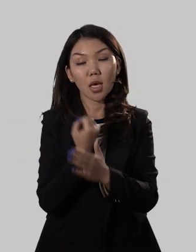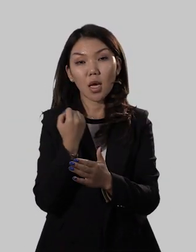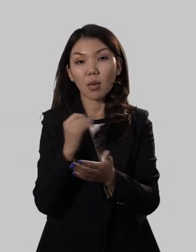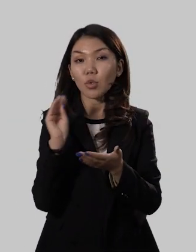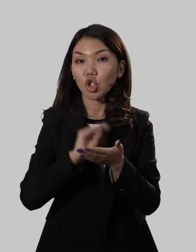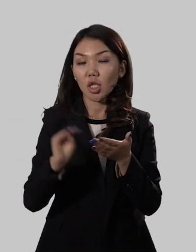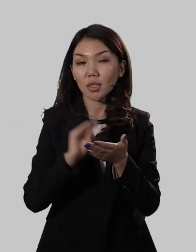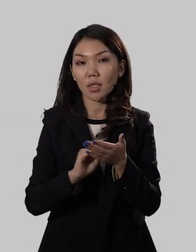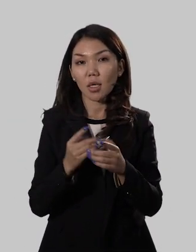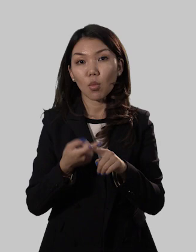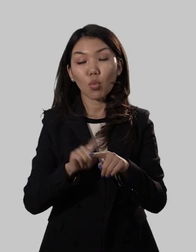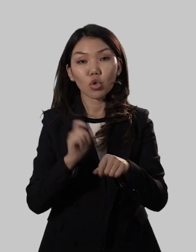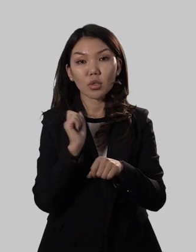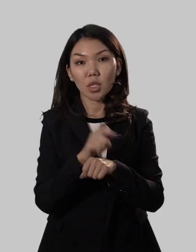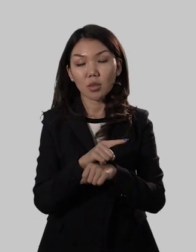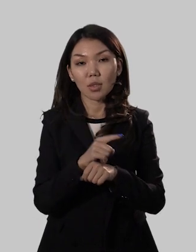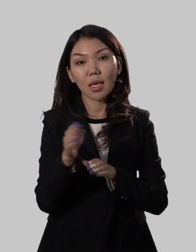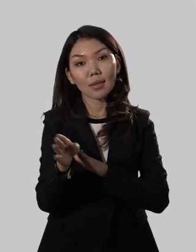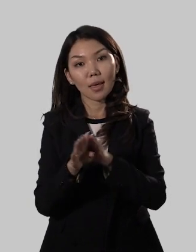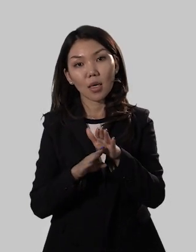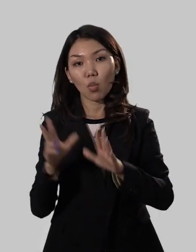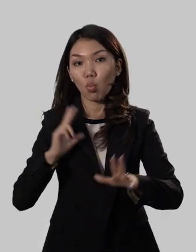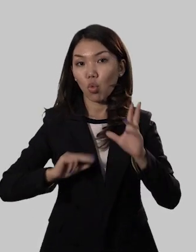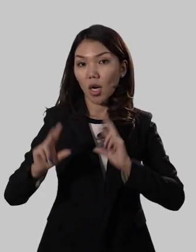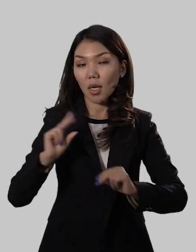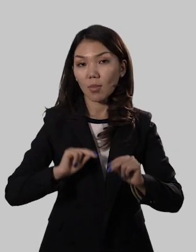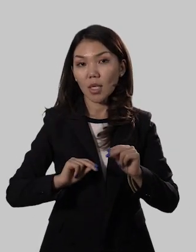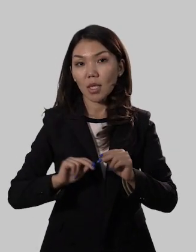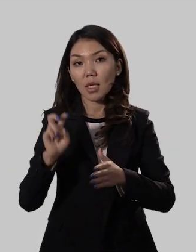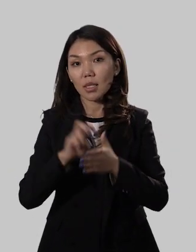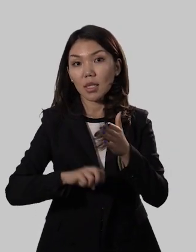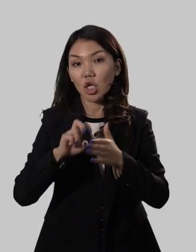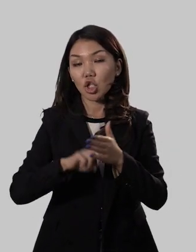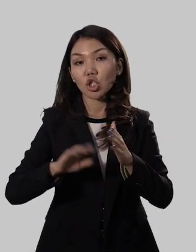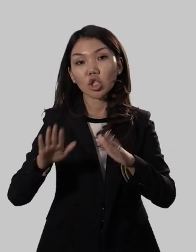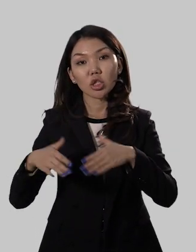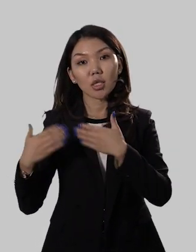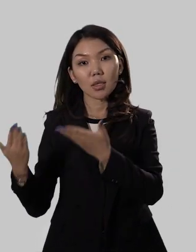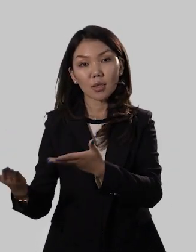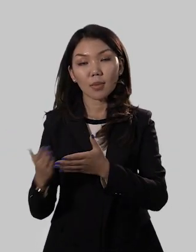жазгыла. Бул тапшырманы аткарып, мугалимиңерге текшерткиле.